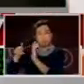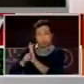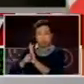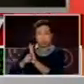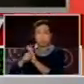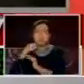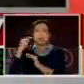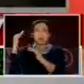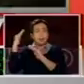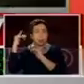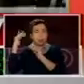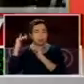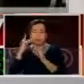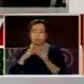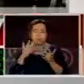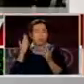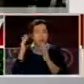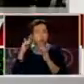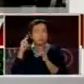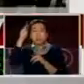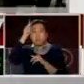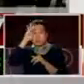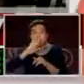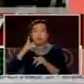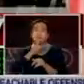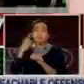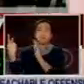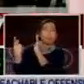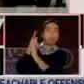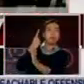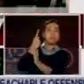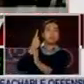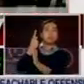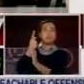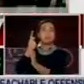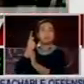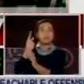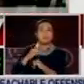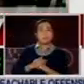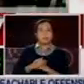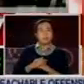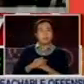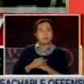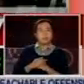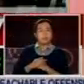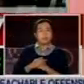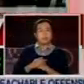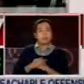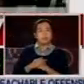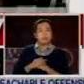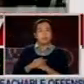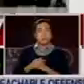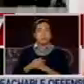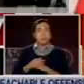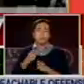already hoping with all my heart that God would strike me dead. Mabuti pang